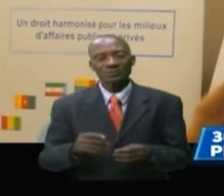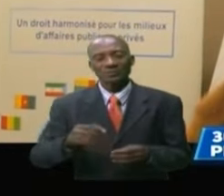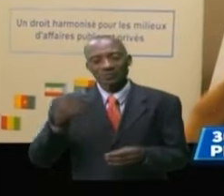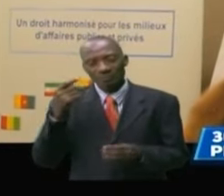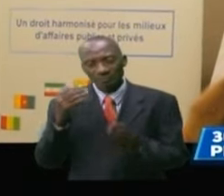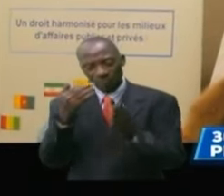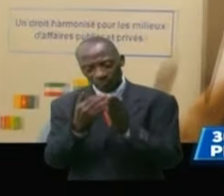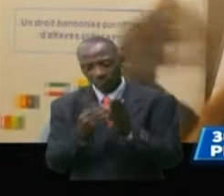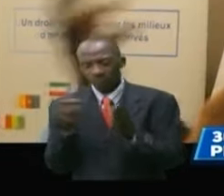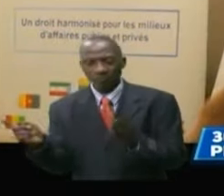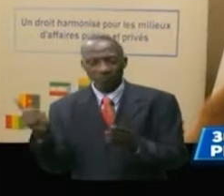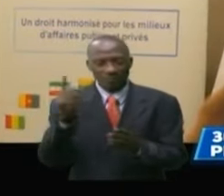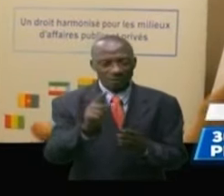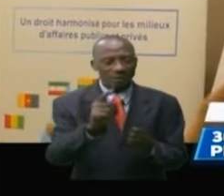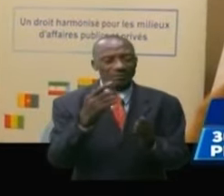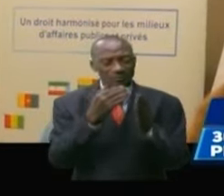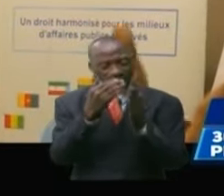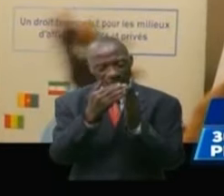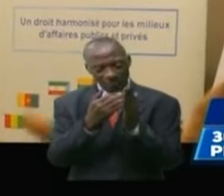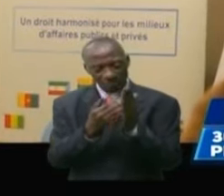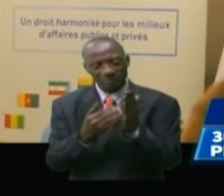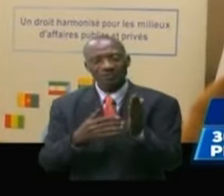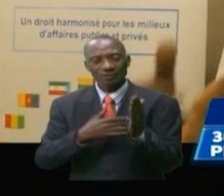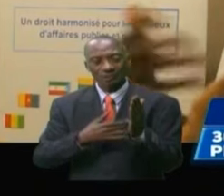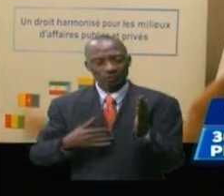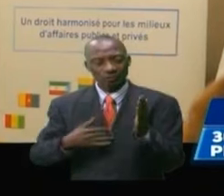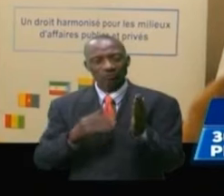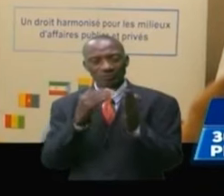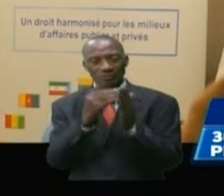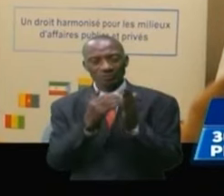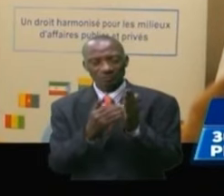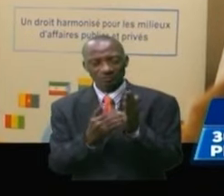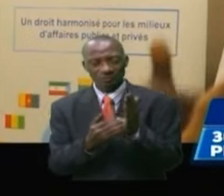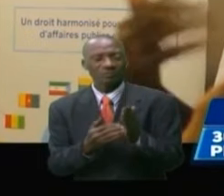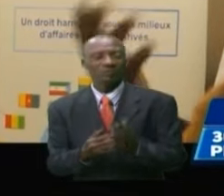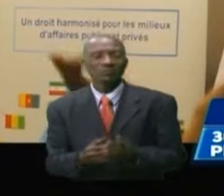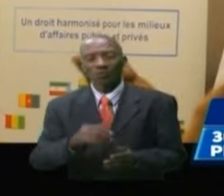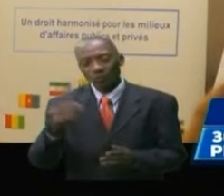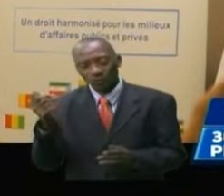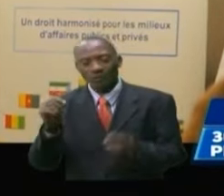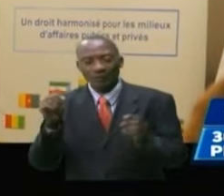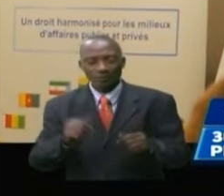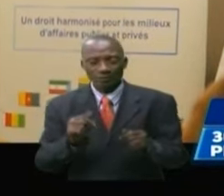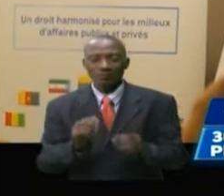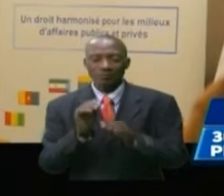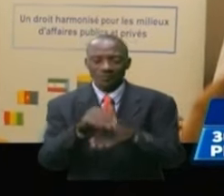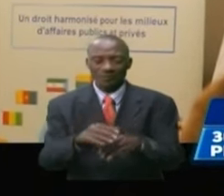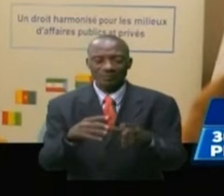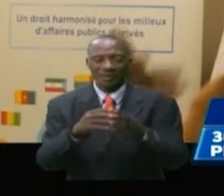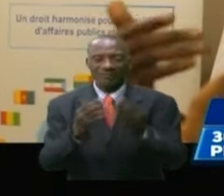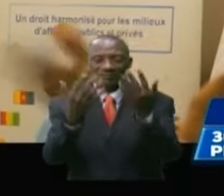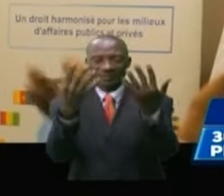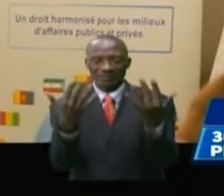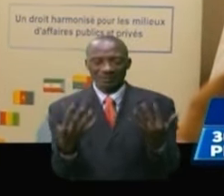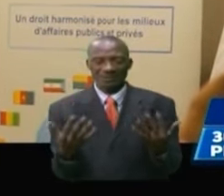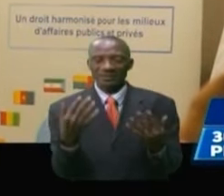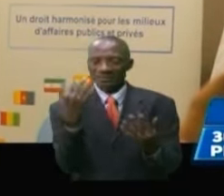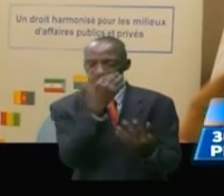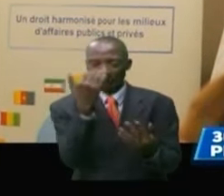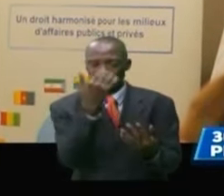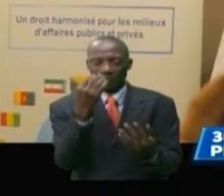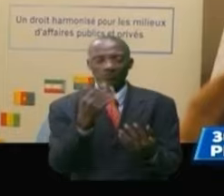faire enregistrer en distanciel par Zoom ou par visio. Ils peuvent aller dans la plateforme de l'ERSUMA et ils peuvent